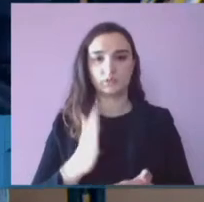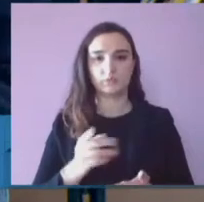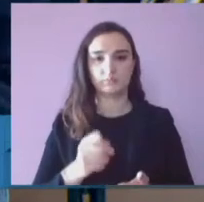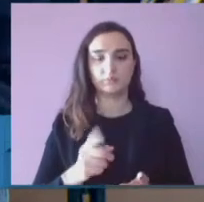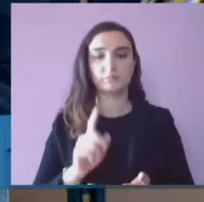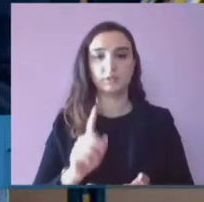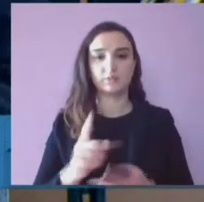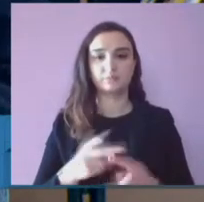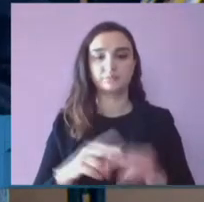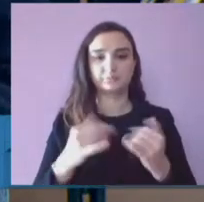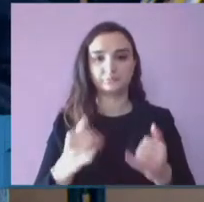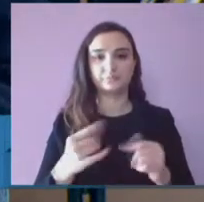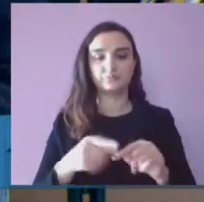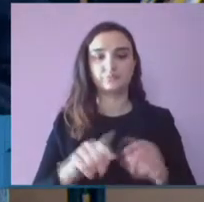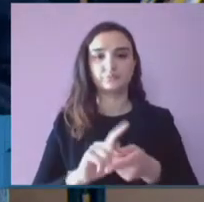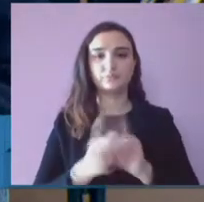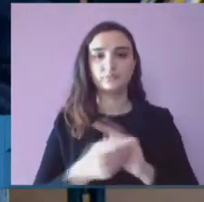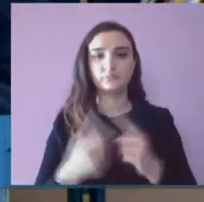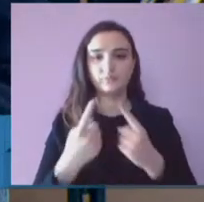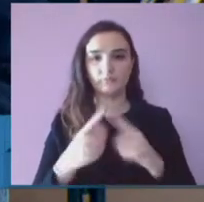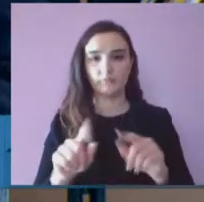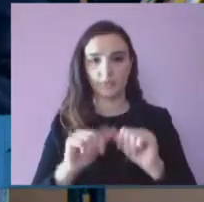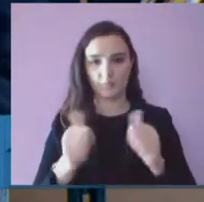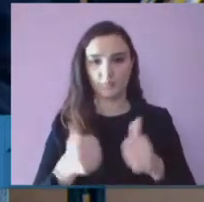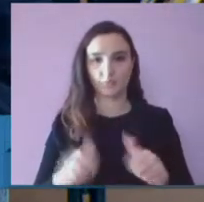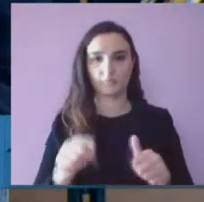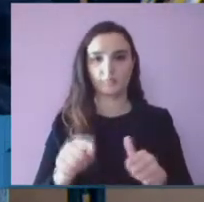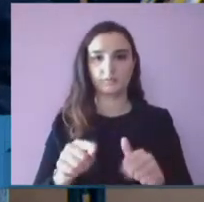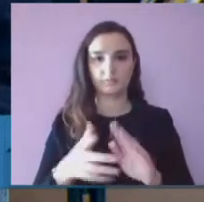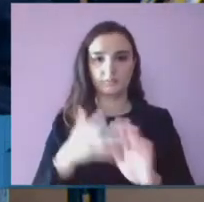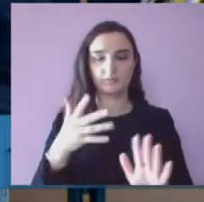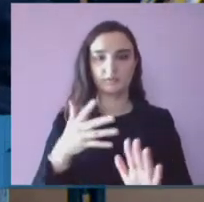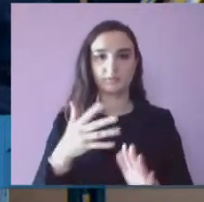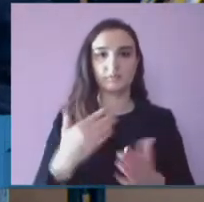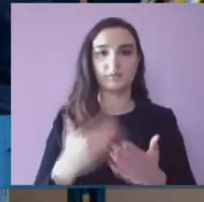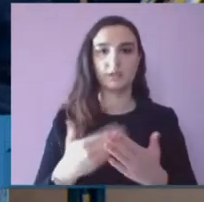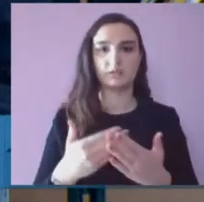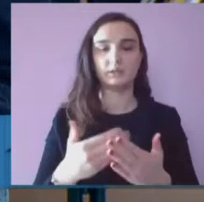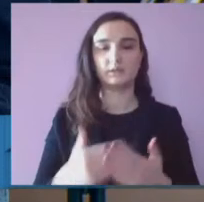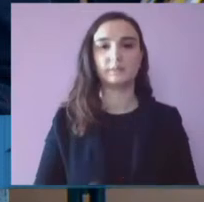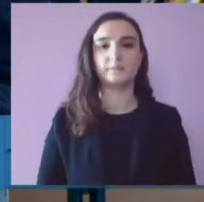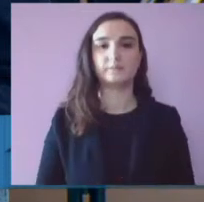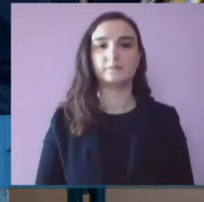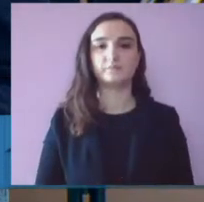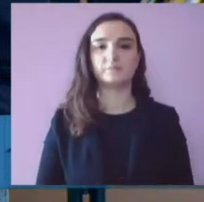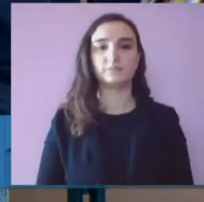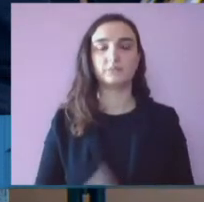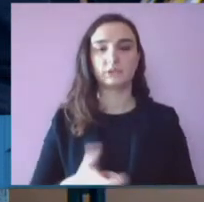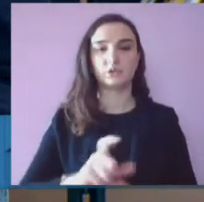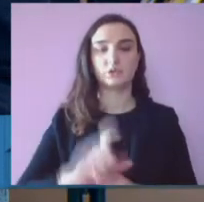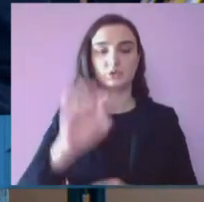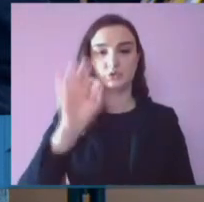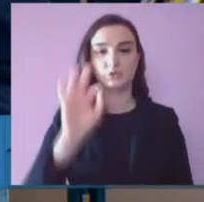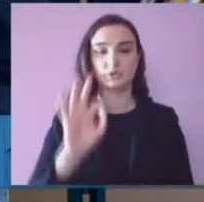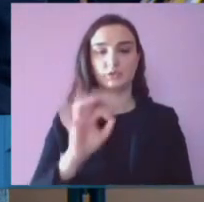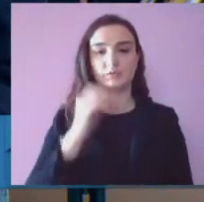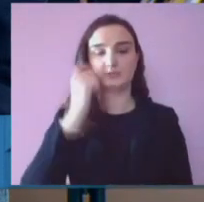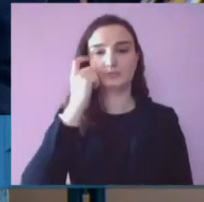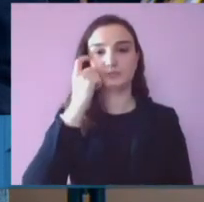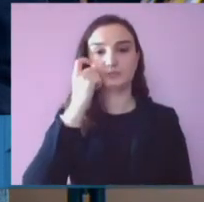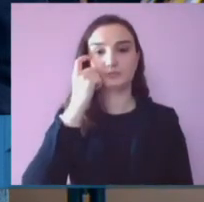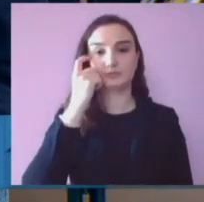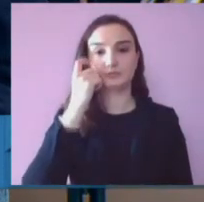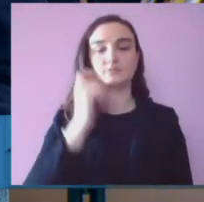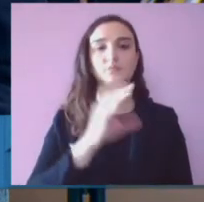ეხლა შეიცვალა სხვა ფორმებით ეს. მიხვდით, აი მაგალითად ძალიან ხშირად მქონია